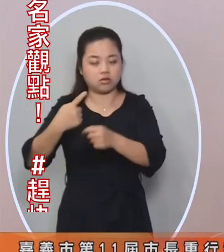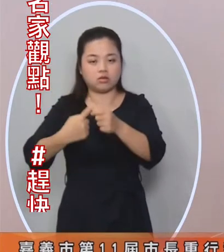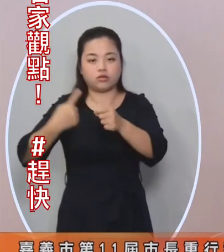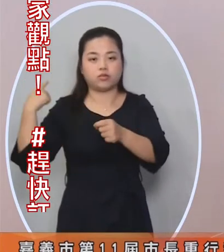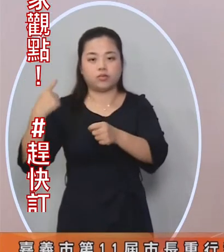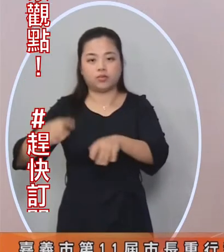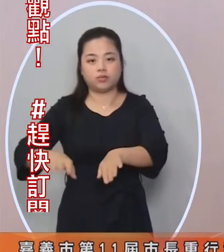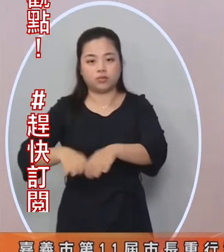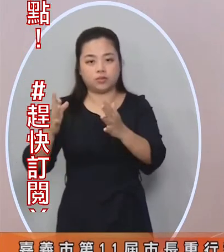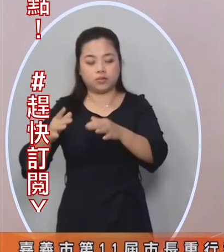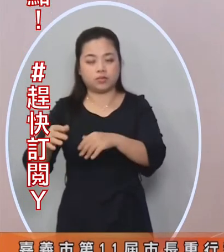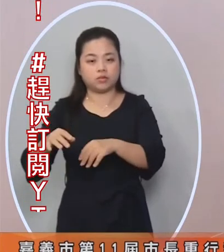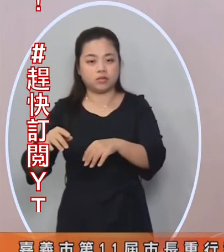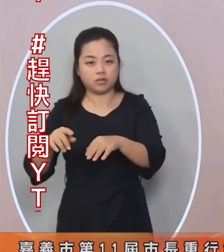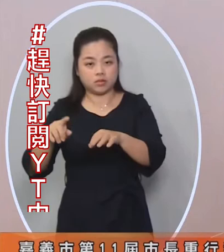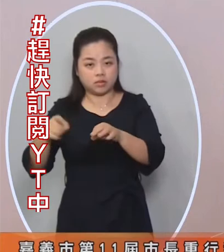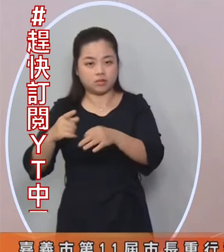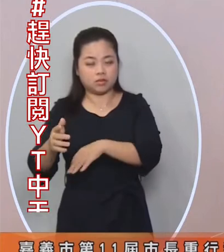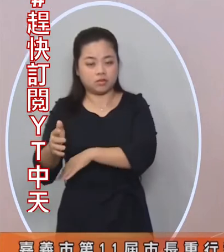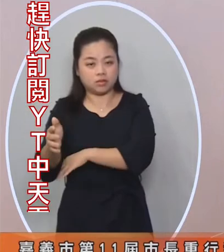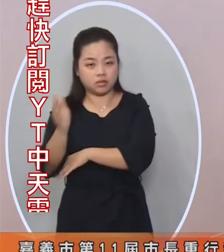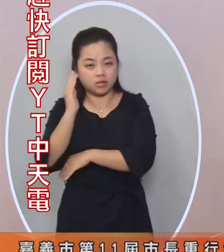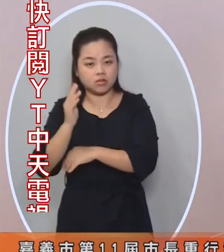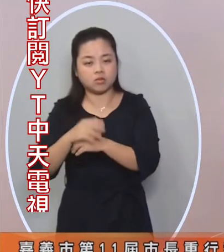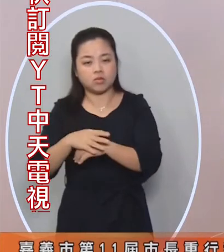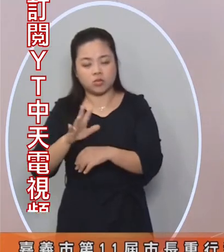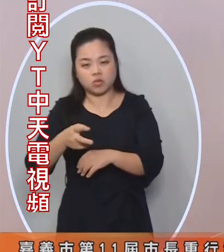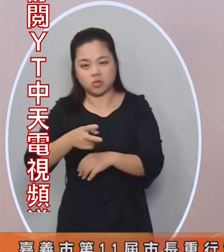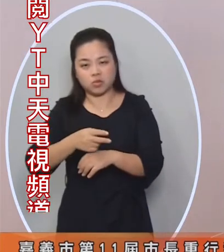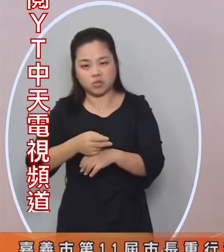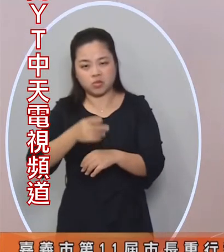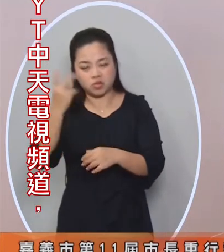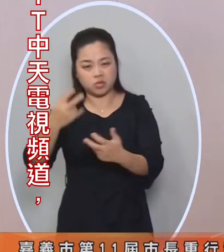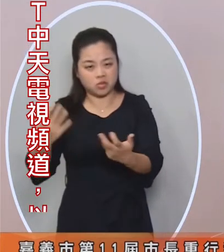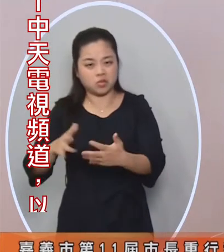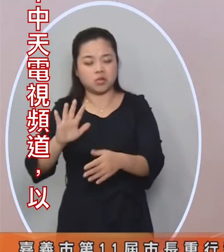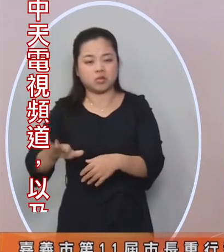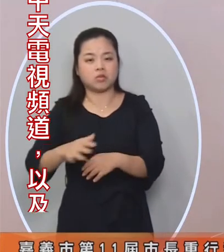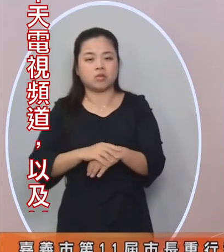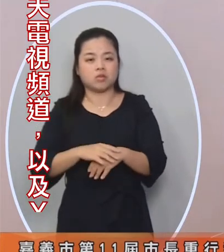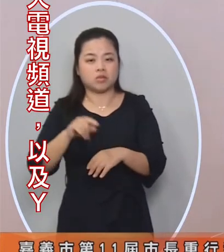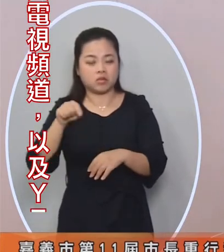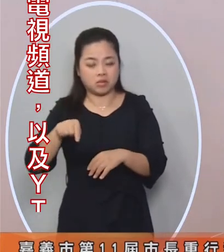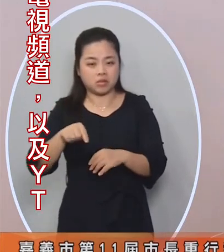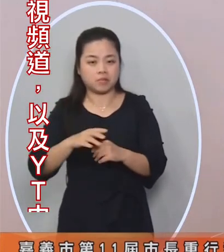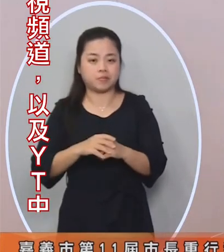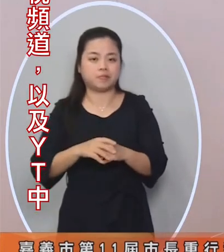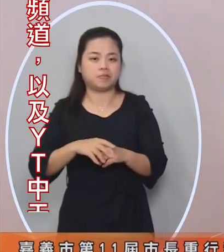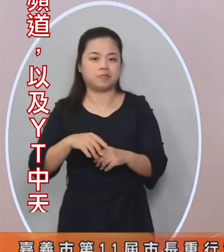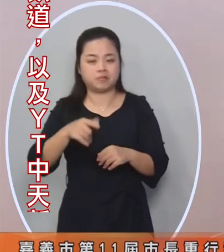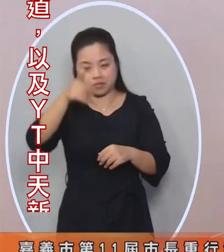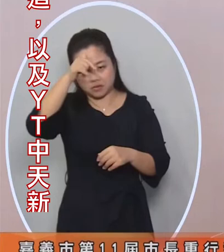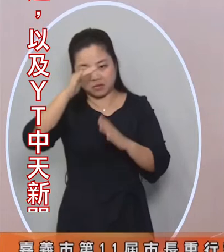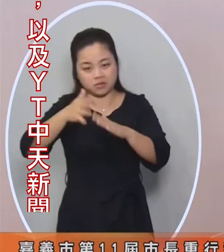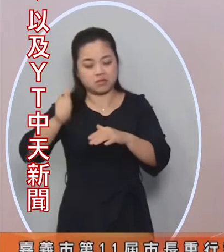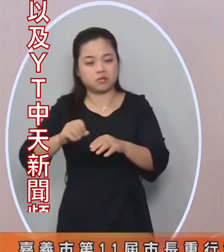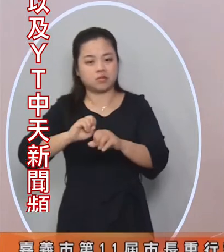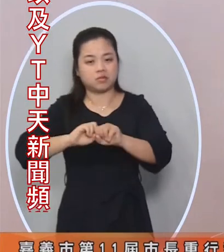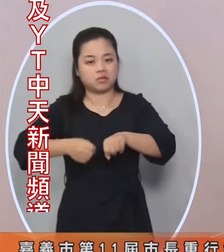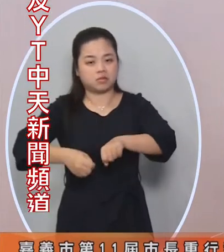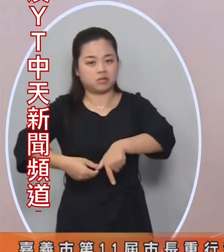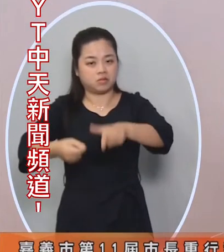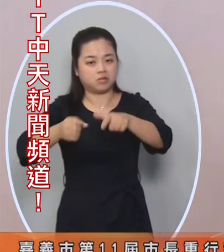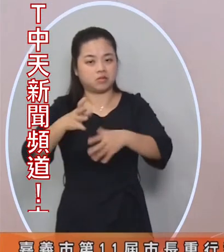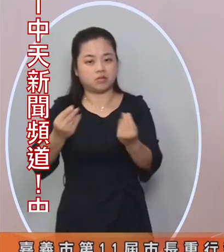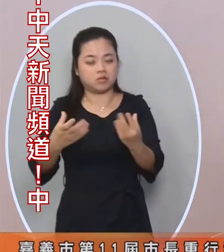年就开始出现财政赤字了，这个黄敏惠市长都没有告诉大家。 所以今天真正的问题是三心二